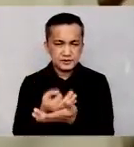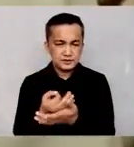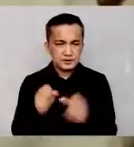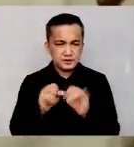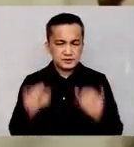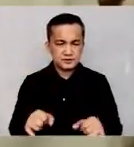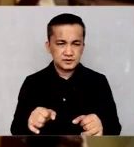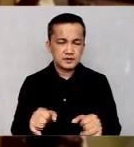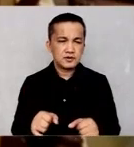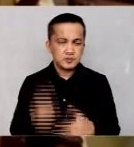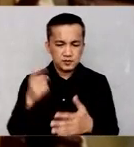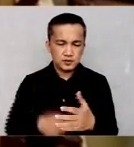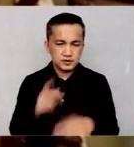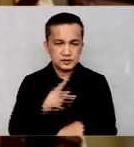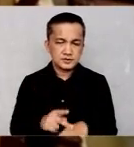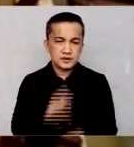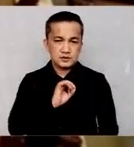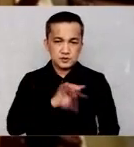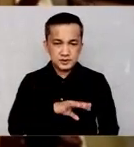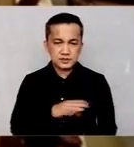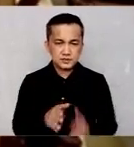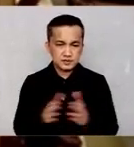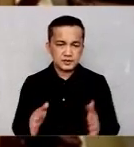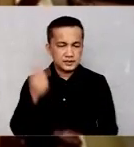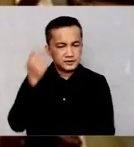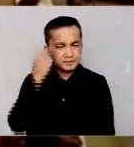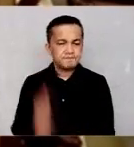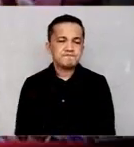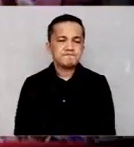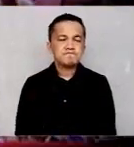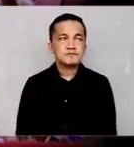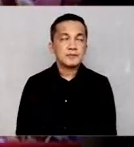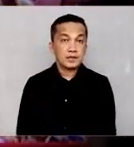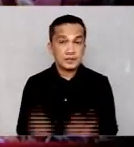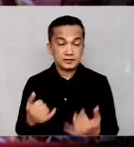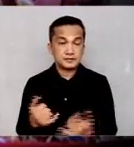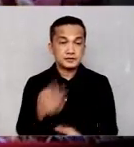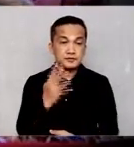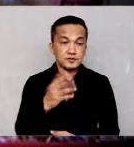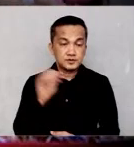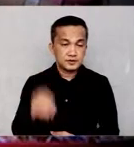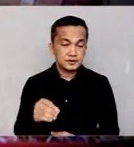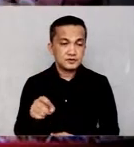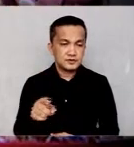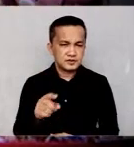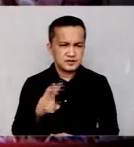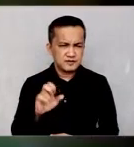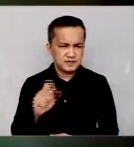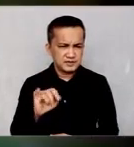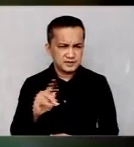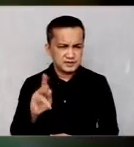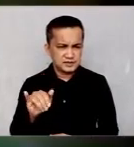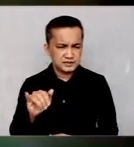sa bansa para kumita ng mas malaki ang gobyerno. Sa ngayon kasi, 40% lang ang VAT efficiency ng